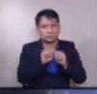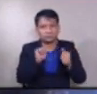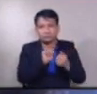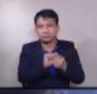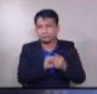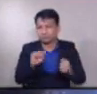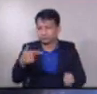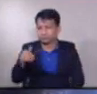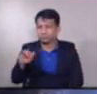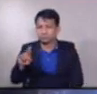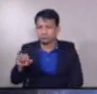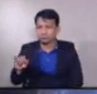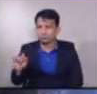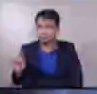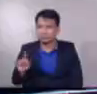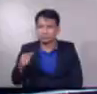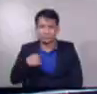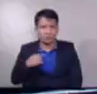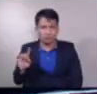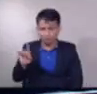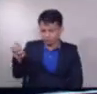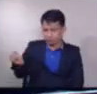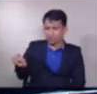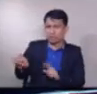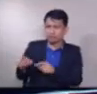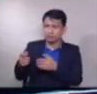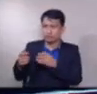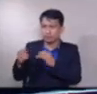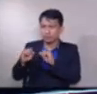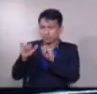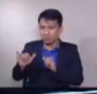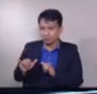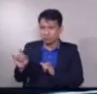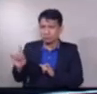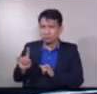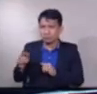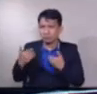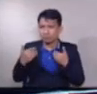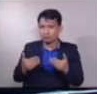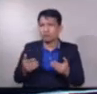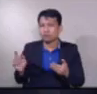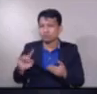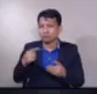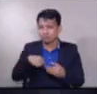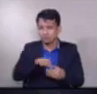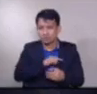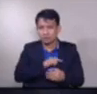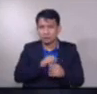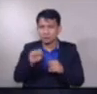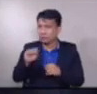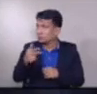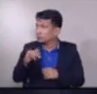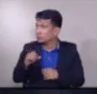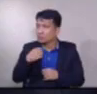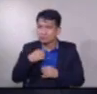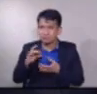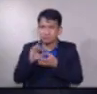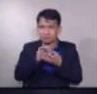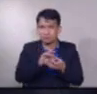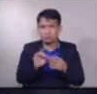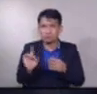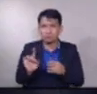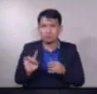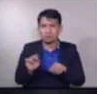kasi we have our own jurisdiction. So anong gusto niyong judicial system? Yung judicial system dapat, kung meron tayong Sharia court, meron din yung tinatawag